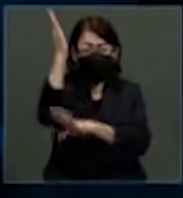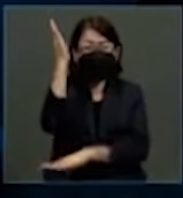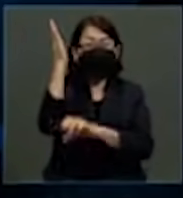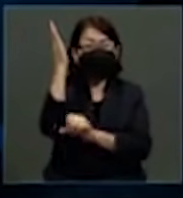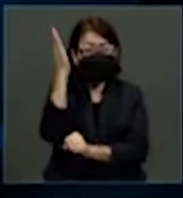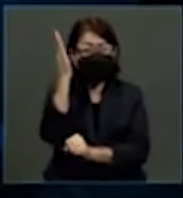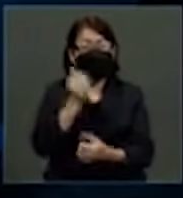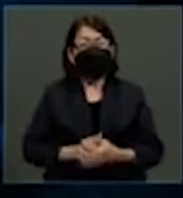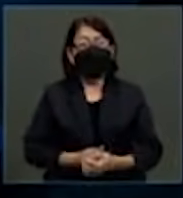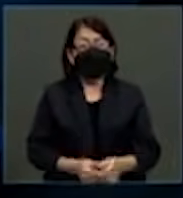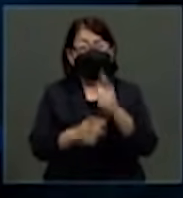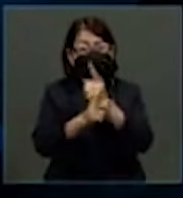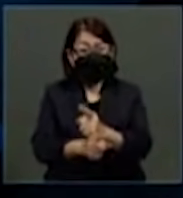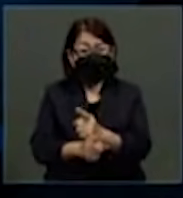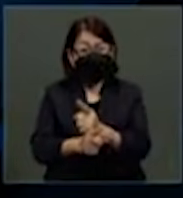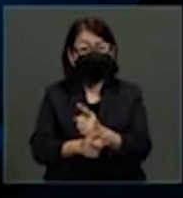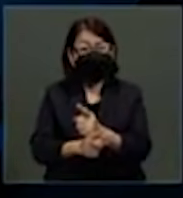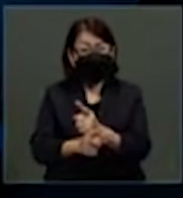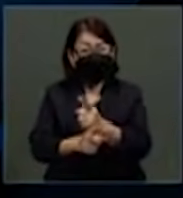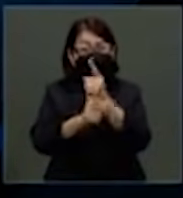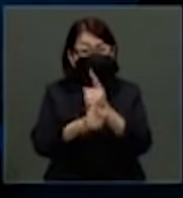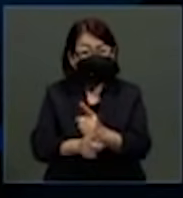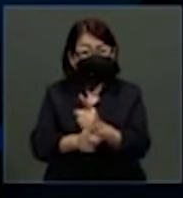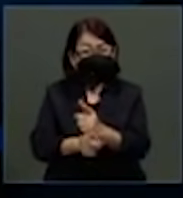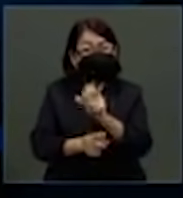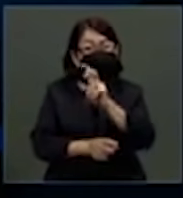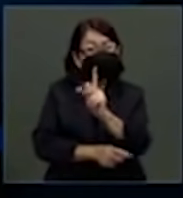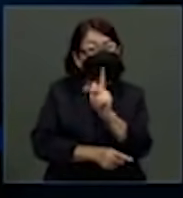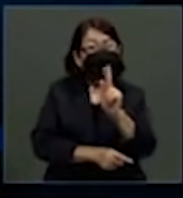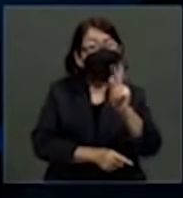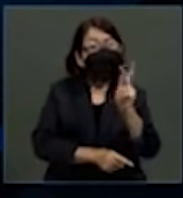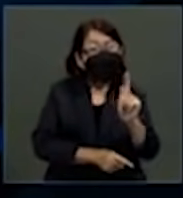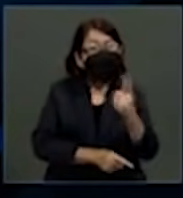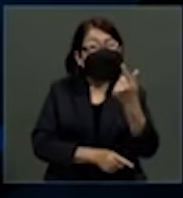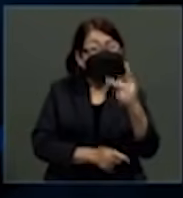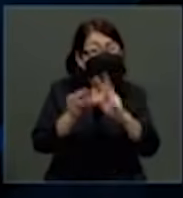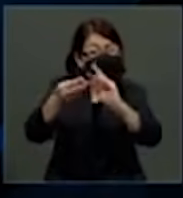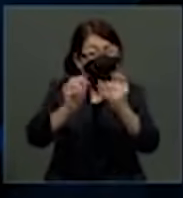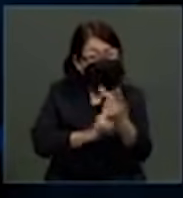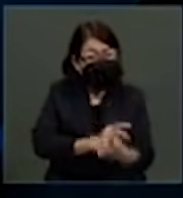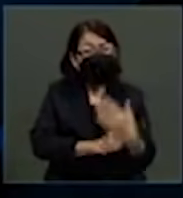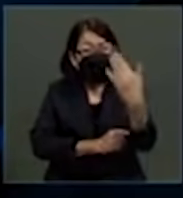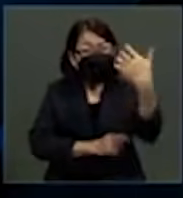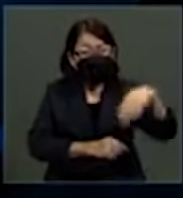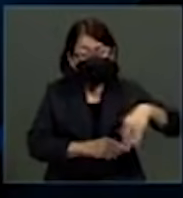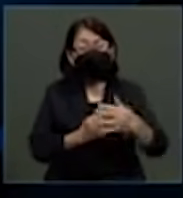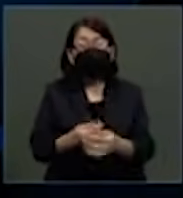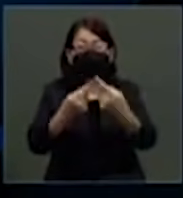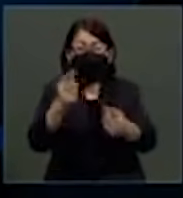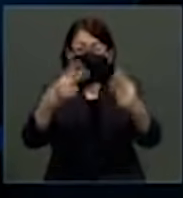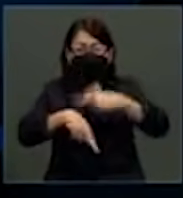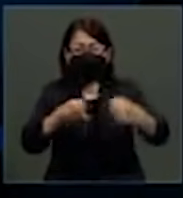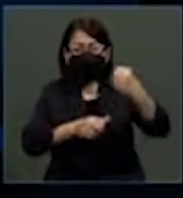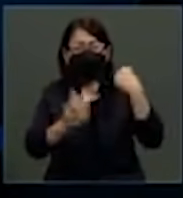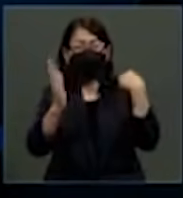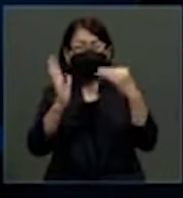ราธิวาสนนทบุรีปทุมธานีปัตตานียะลาสมุทรปราการและสมุทรสาครและสงขลาอันนี้ก็เรียงตามตัว